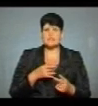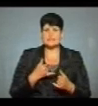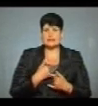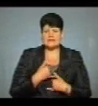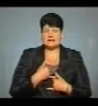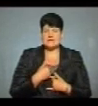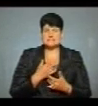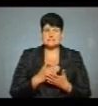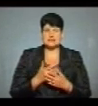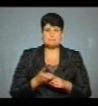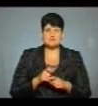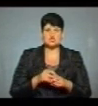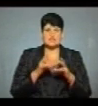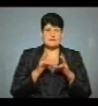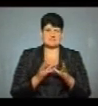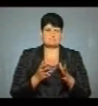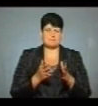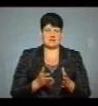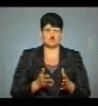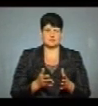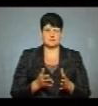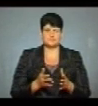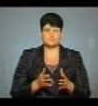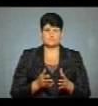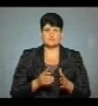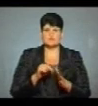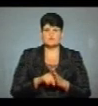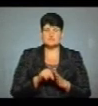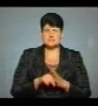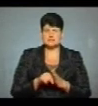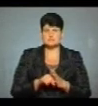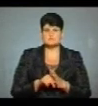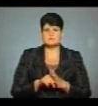нас є найбільш небезпечними в сенсі